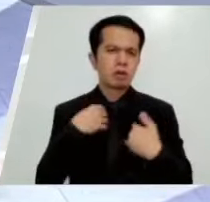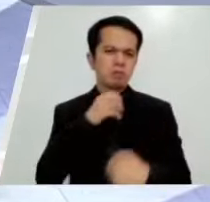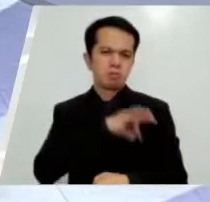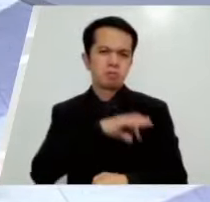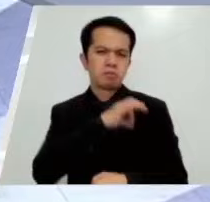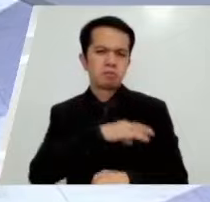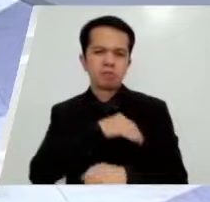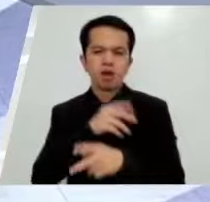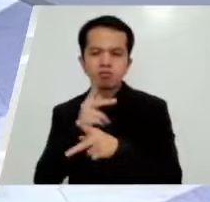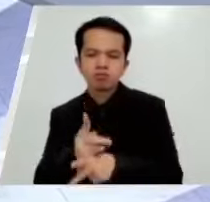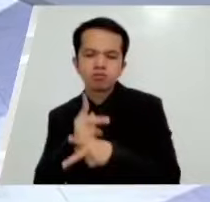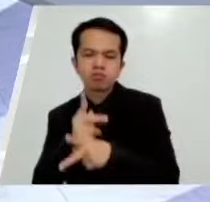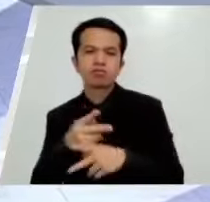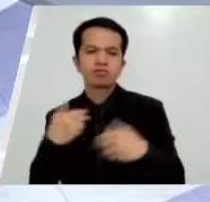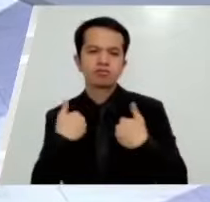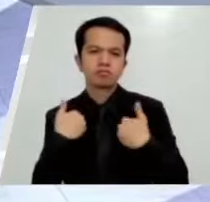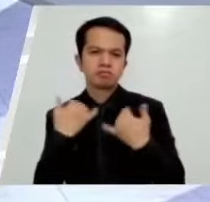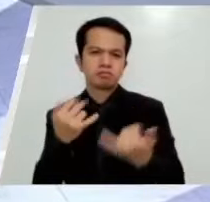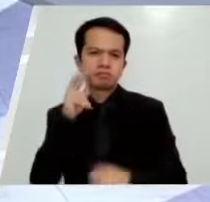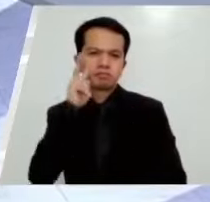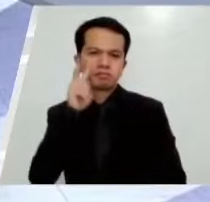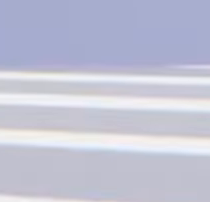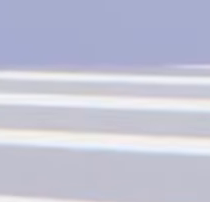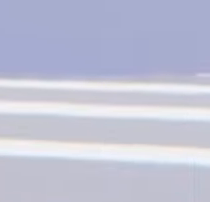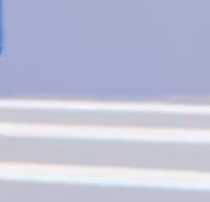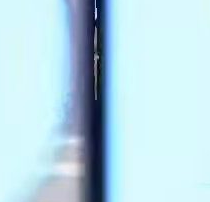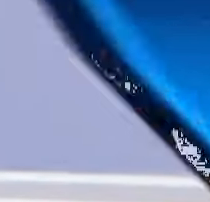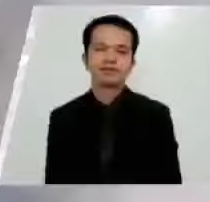mga hayop. Saksi si Darlene Kai.